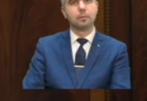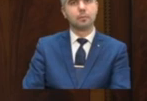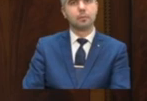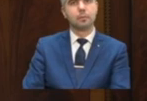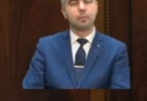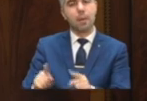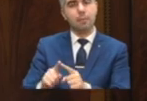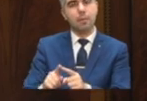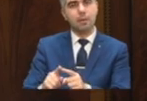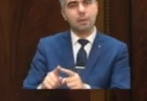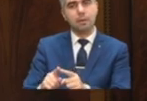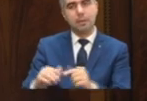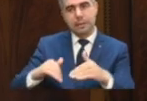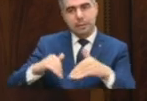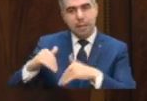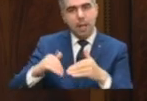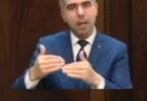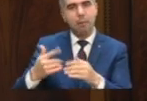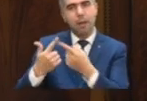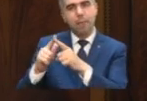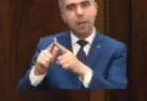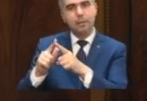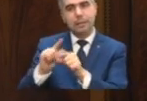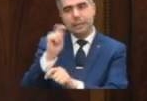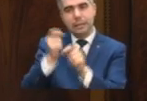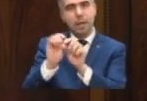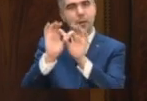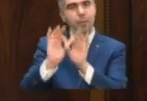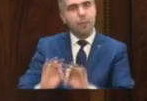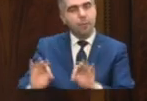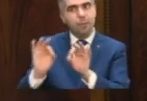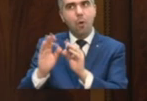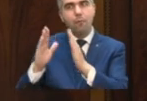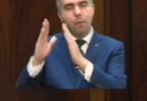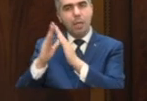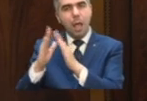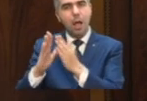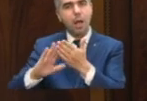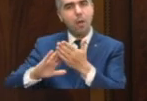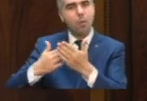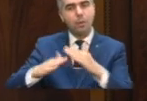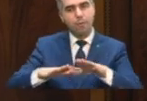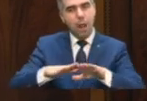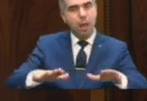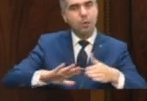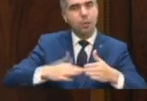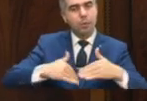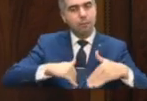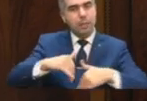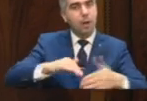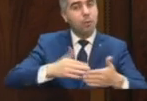اللي كارتي اللي كيخرجوا في لانفورميل في الديور اللي هي كتبنا في هذه المضاربات العقاريه الى اخره. اليوم